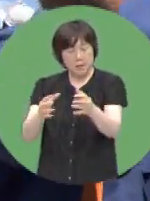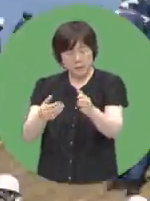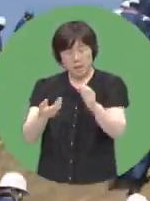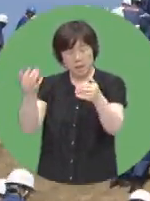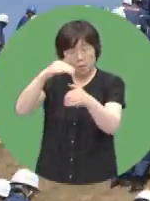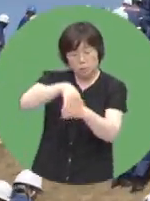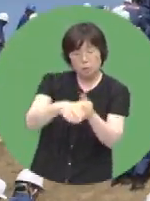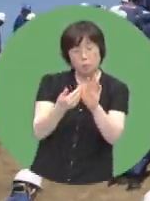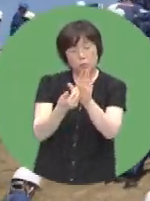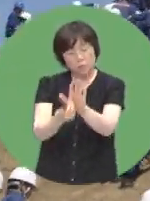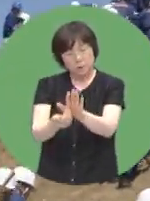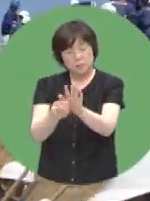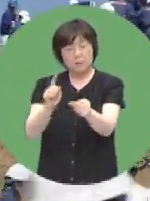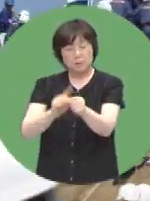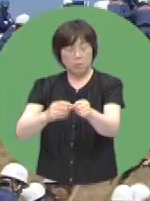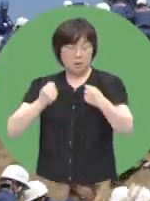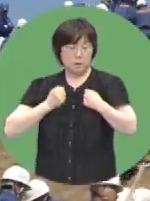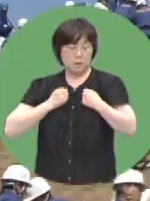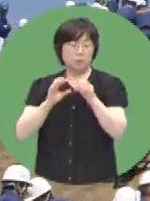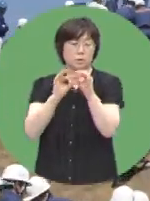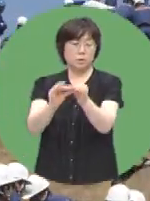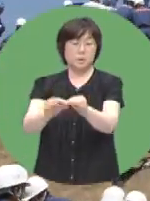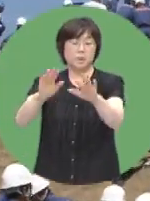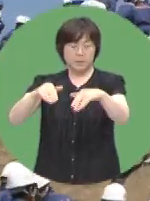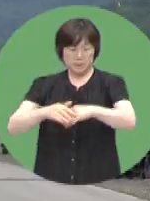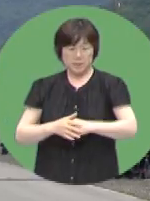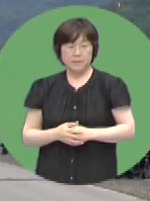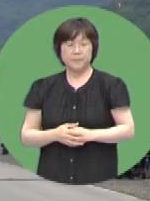習が進められました。